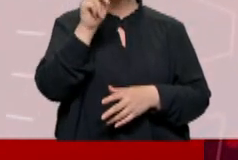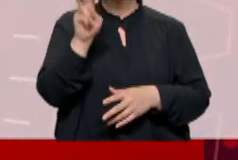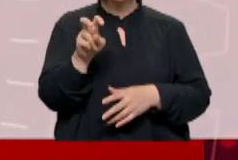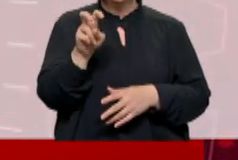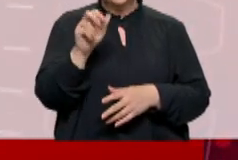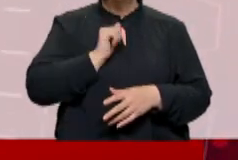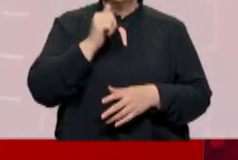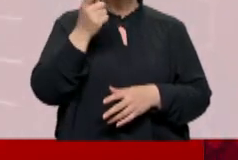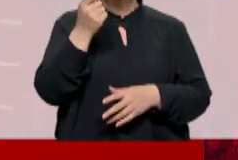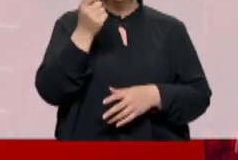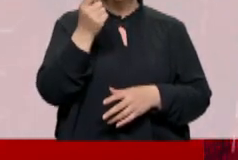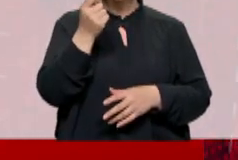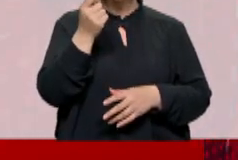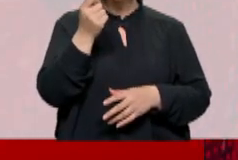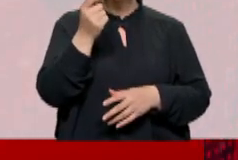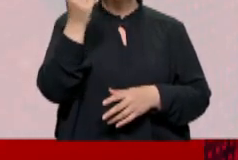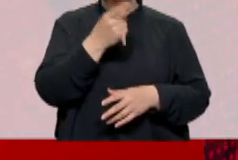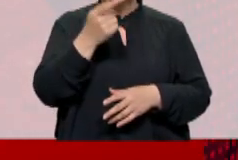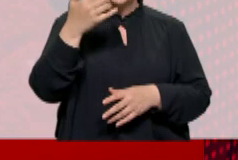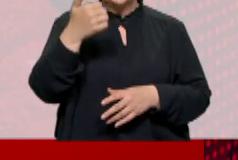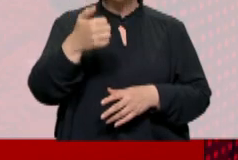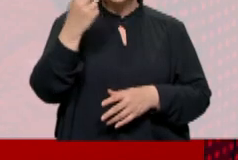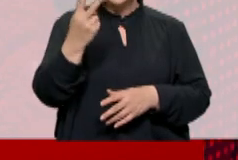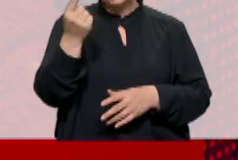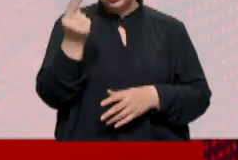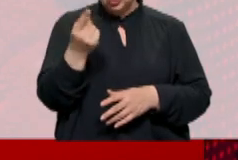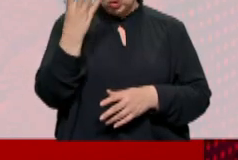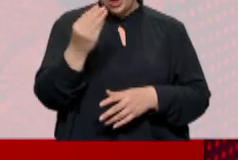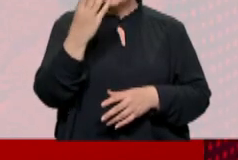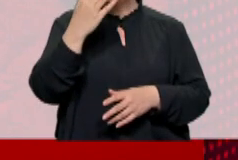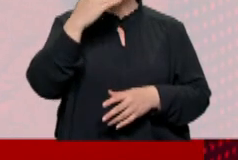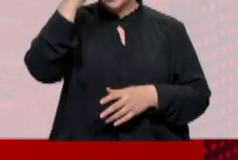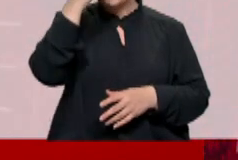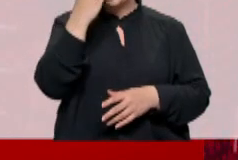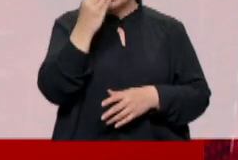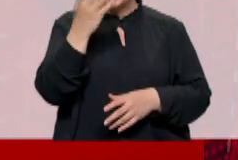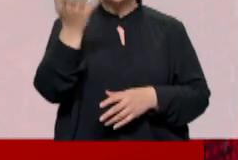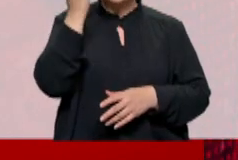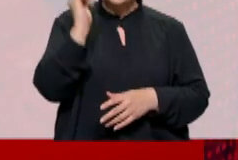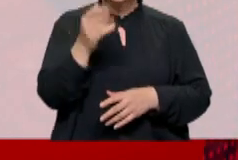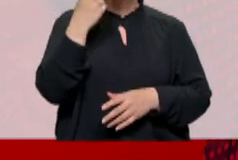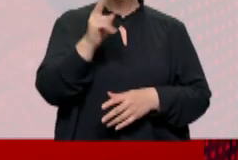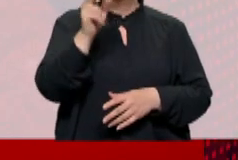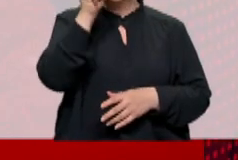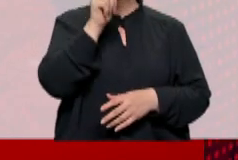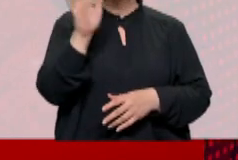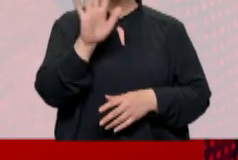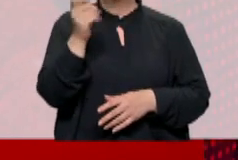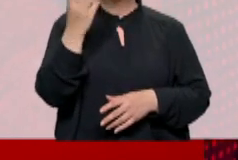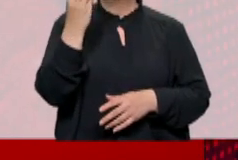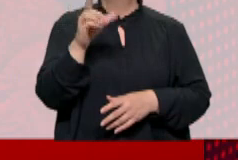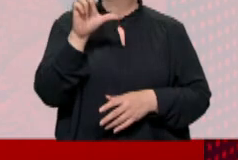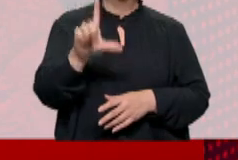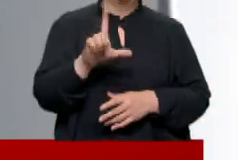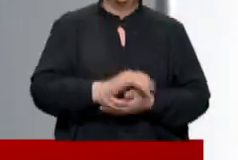2018'de asgari ücretin %62,5 olan bayram ikramiyesi en az 2650